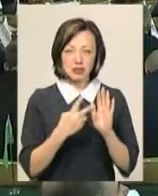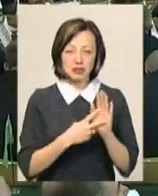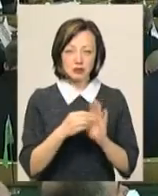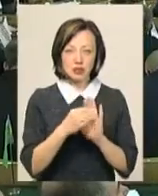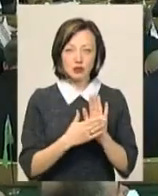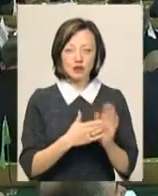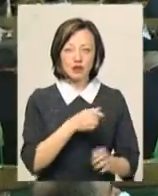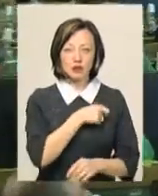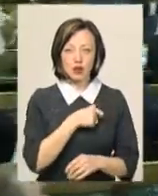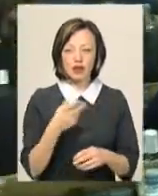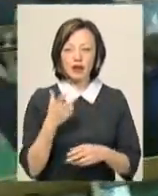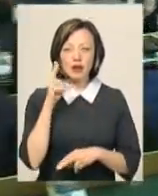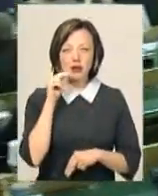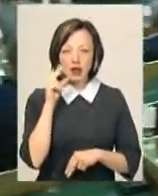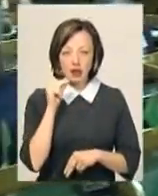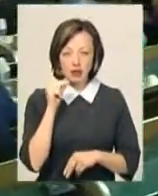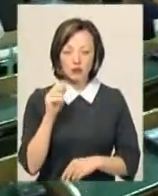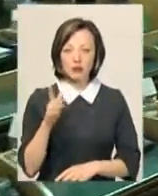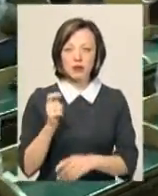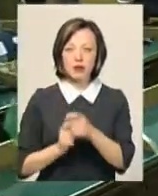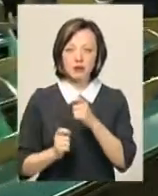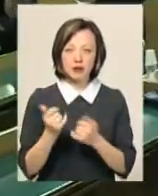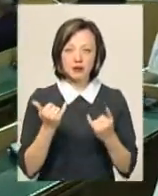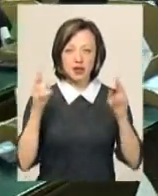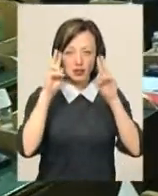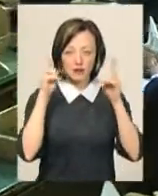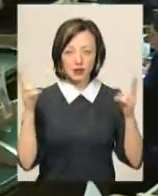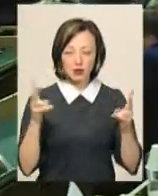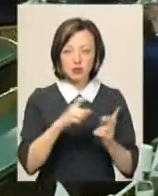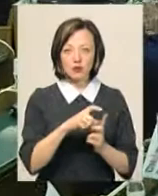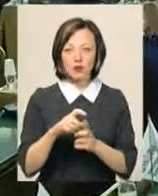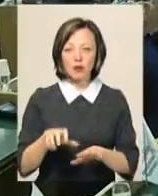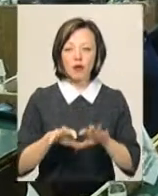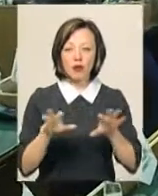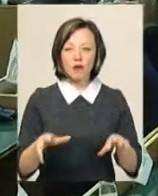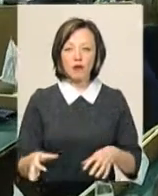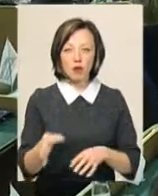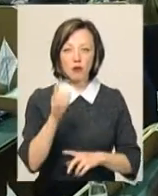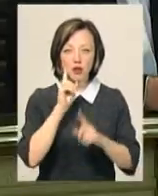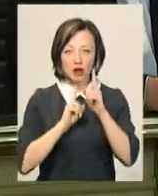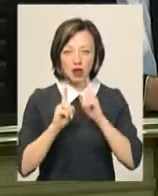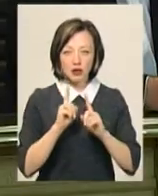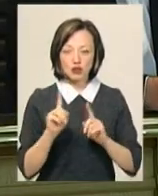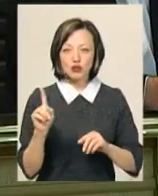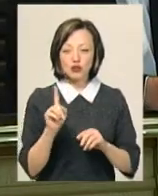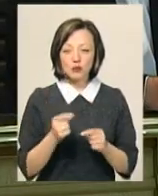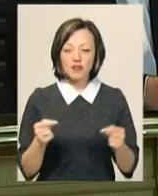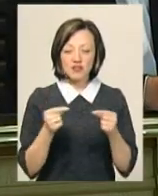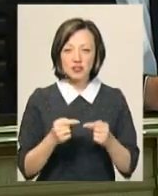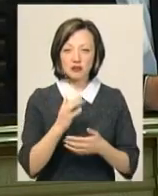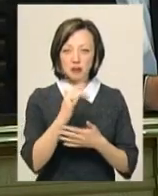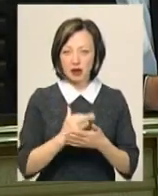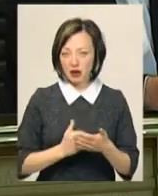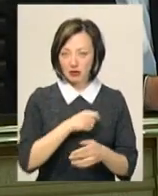зареєстрованих обранців. На які дати його підніматимуть, наразі невідомо. За словами голови облради Михайла Загородного, щоб визначитися з